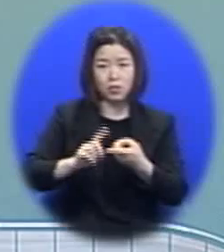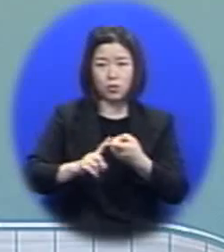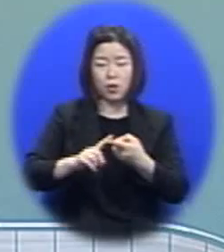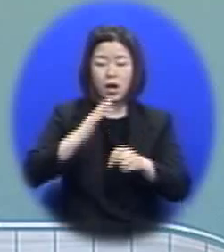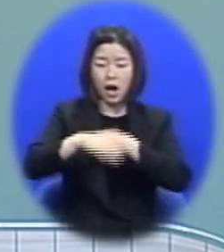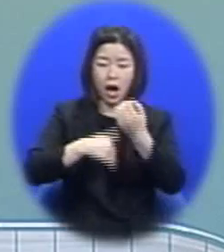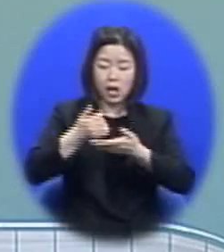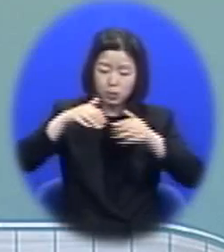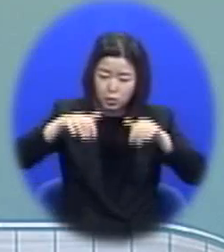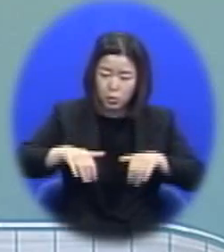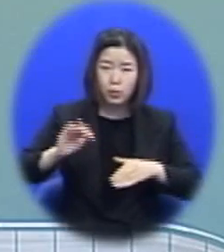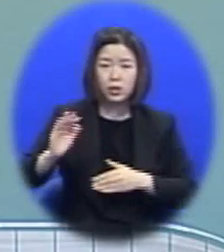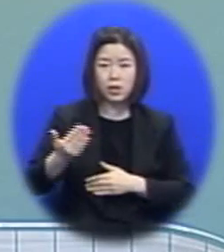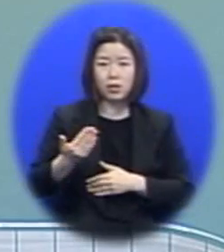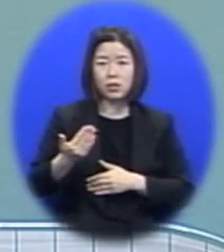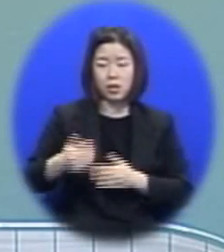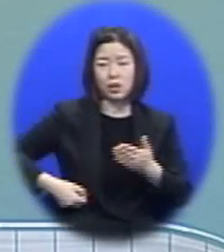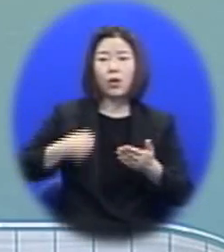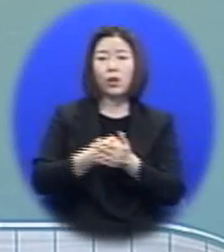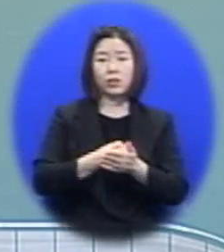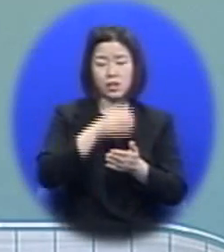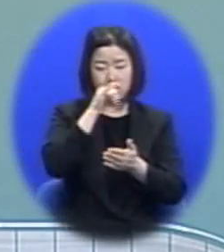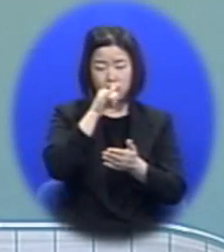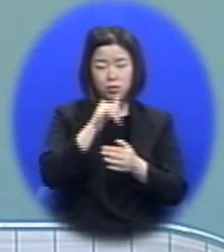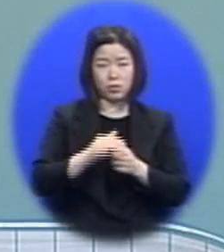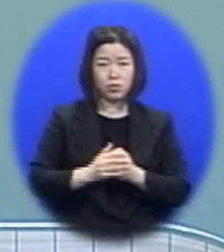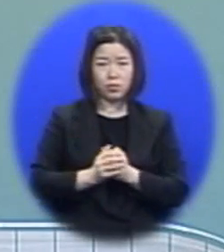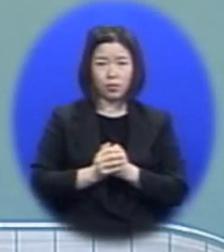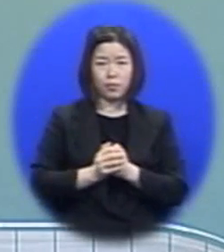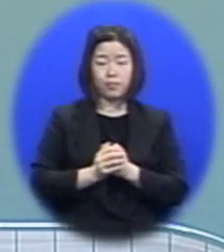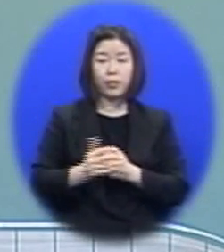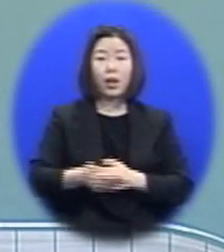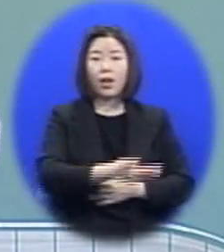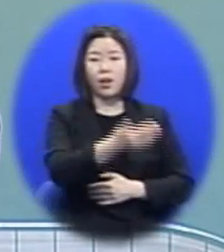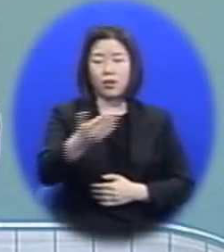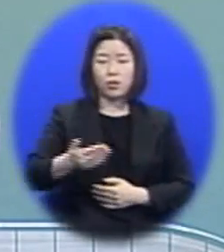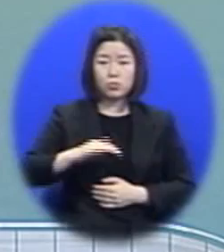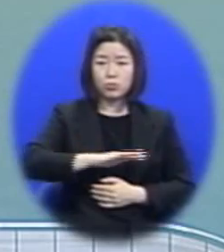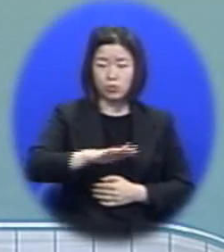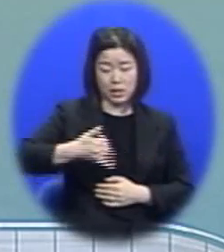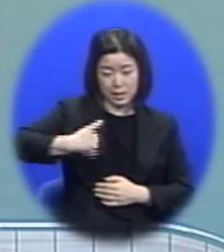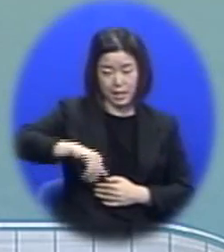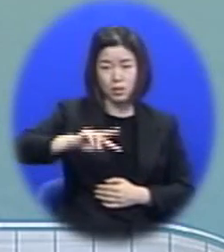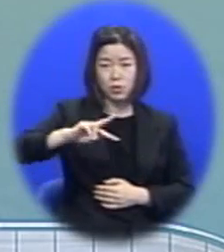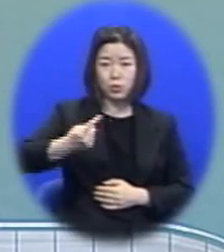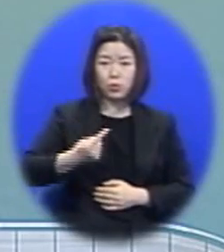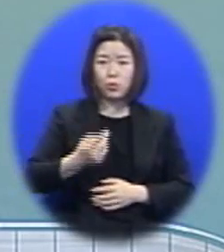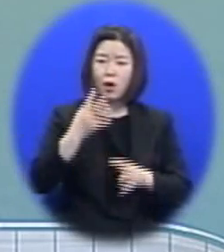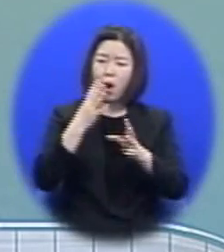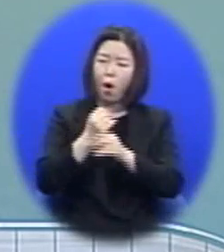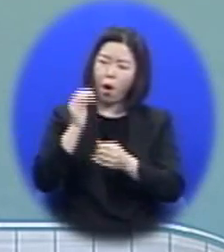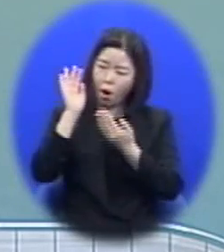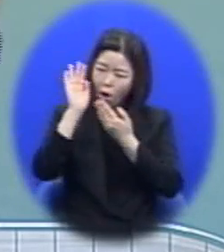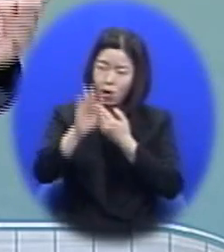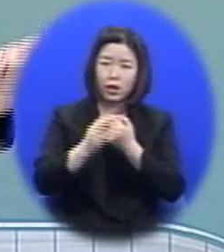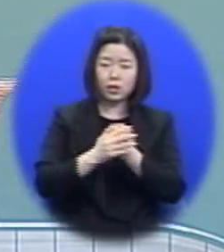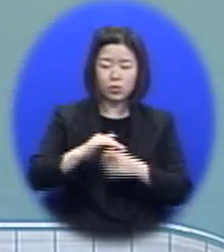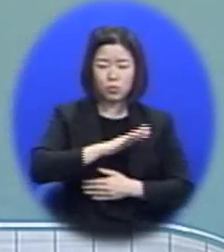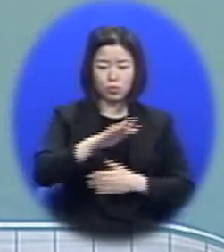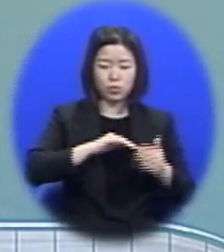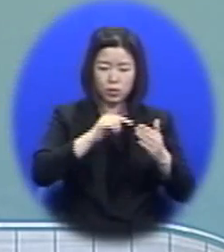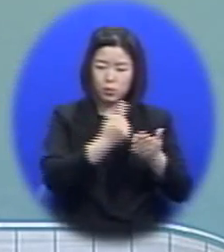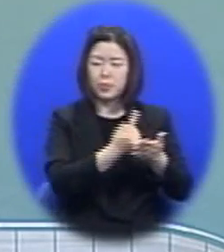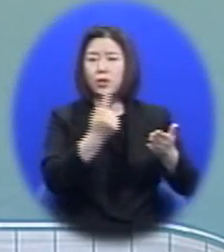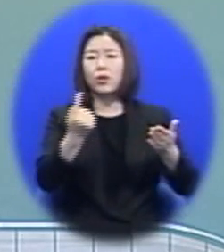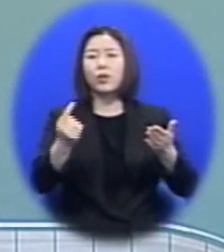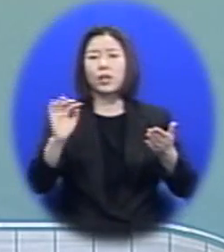종이 돼야 되는 결단을 하게 됩니다 여러분 우리 자녀들도 언젠가는 우리 품을